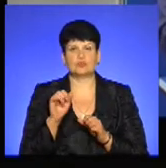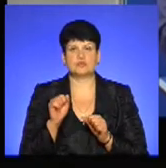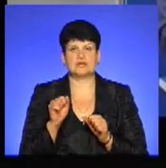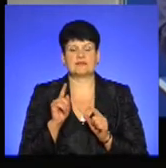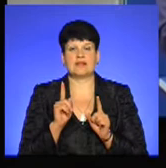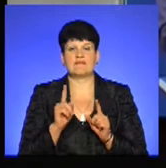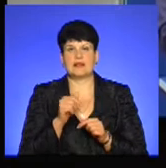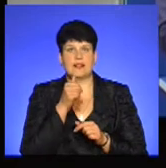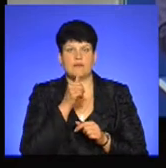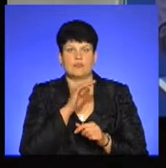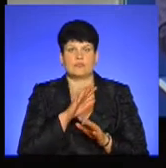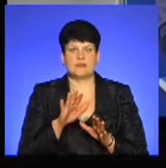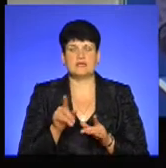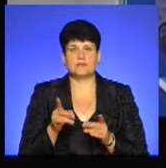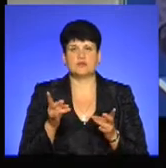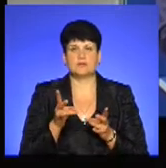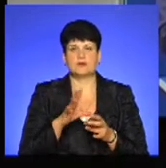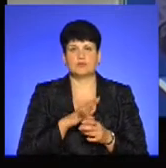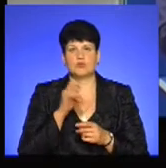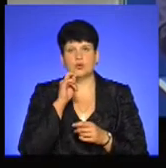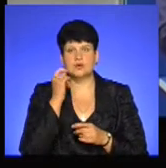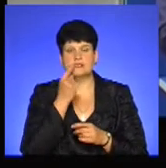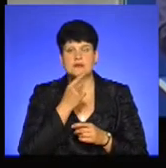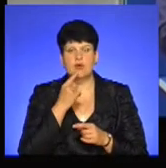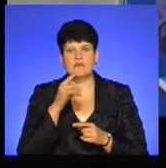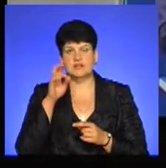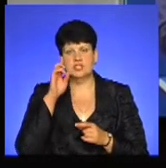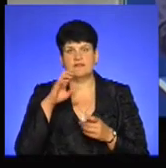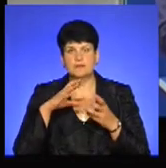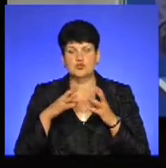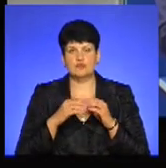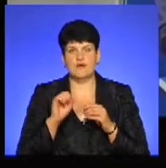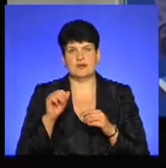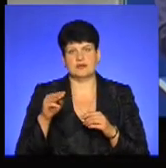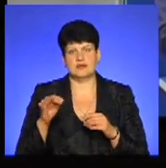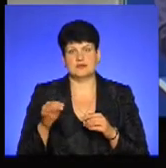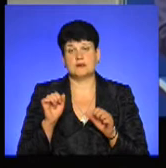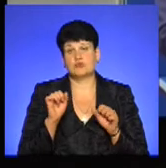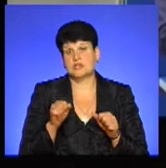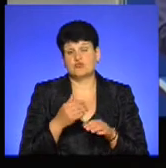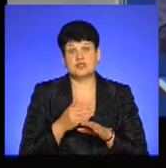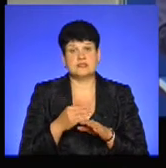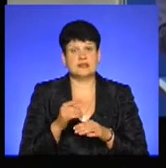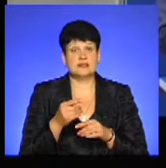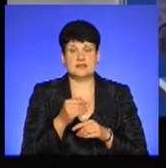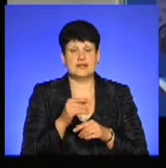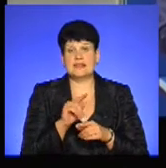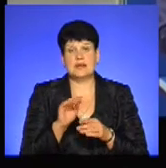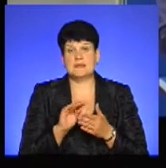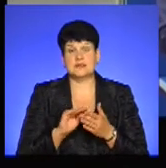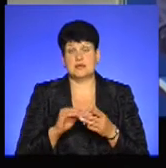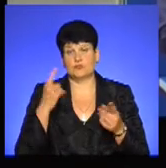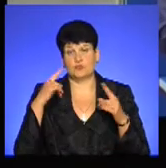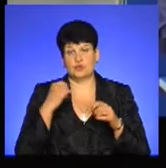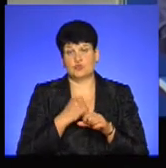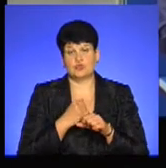приступали. Їм потрібна українська мова як державна підсумкова атестація. І, можливо, частина з них і не писали оцю творчу роботу,